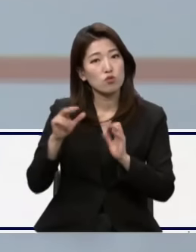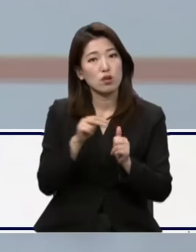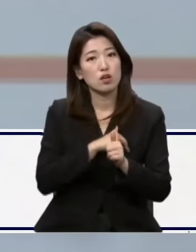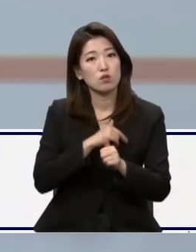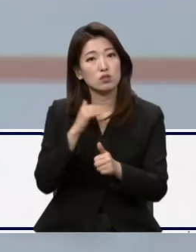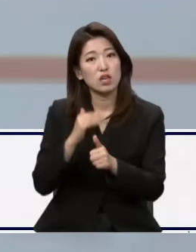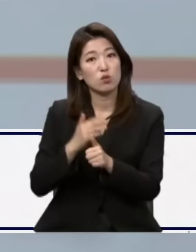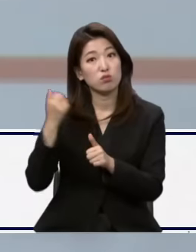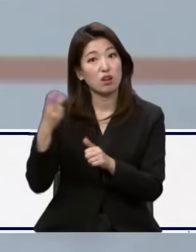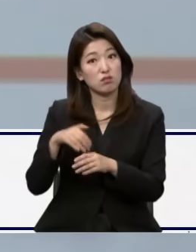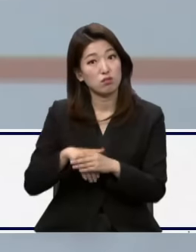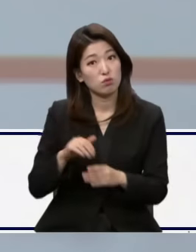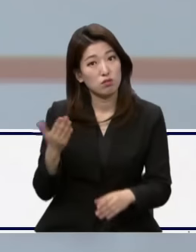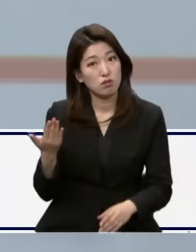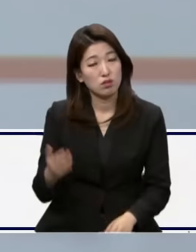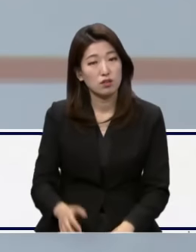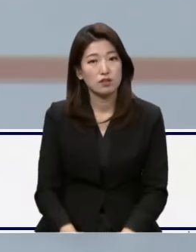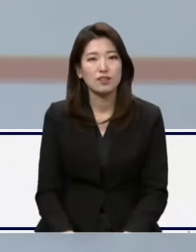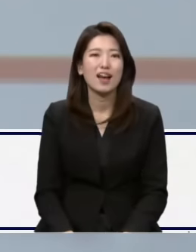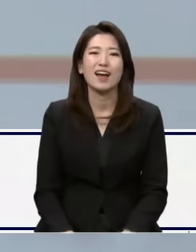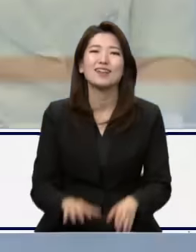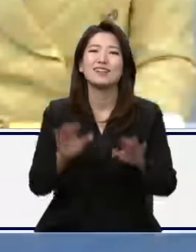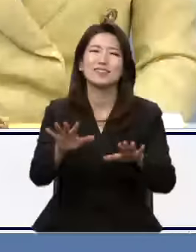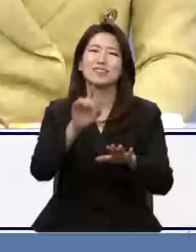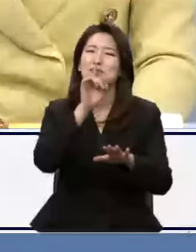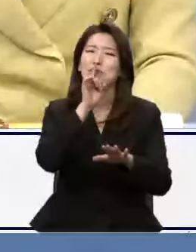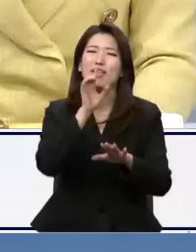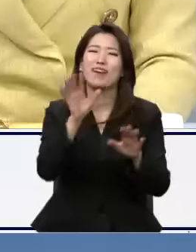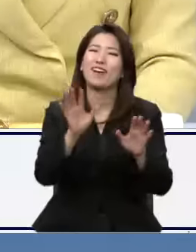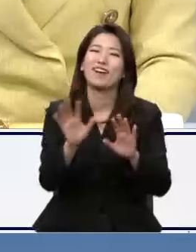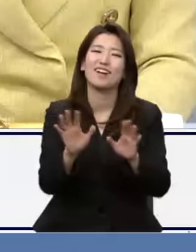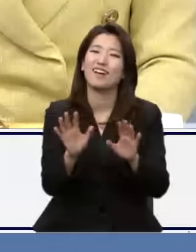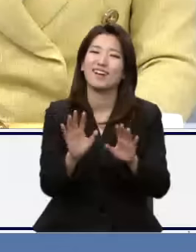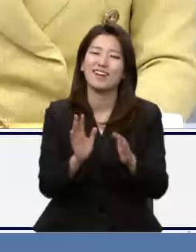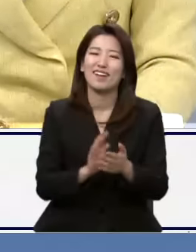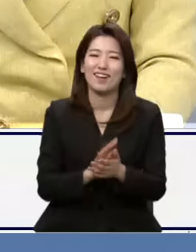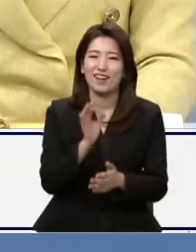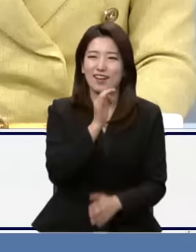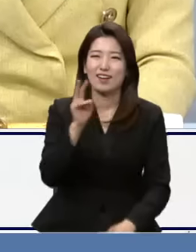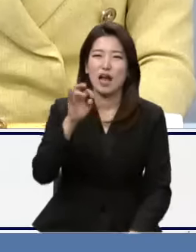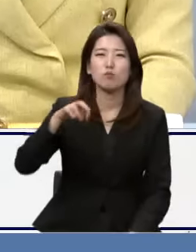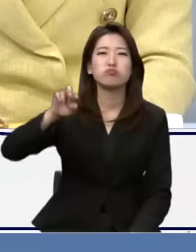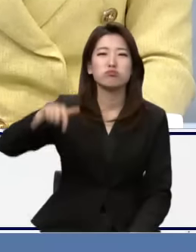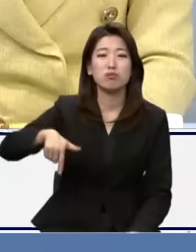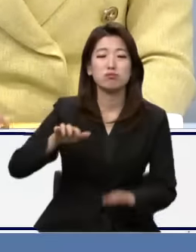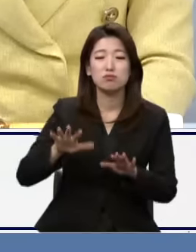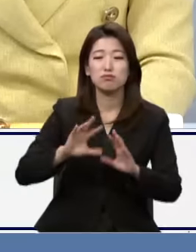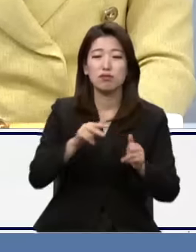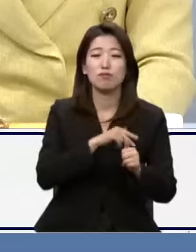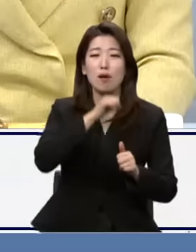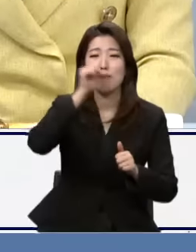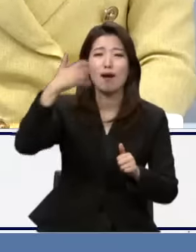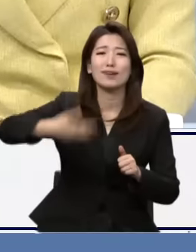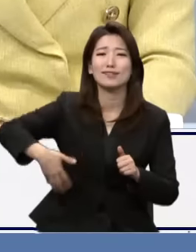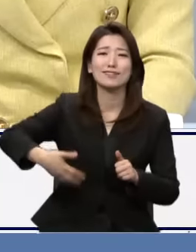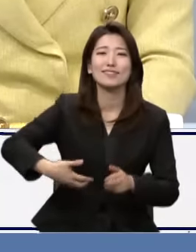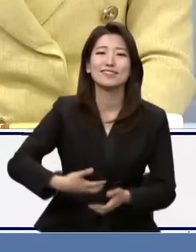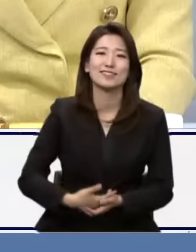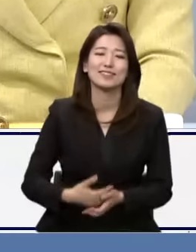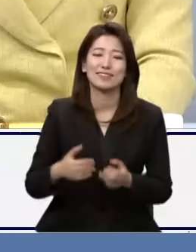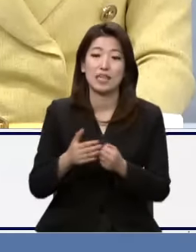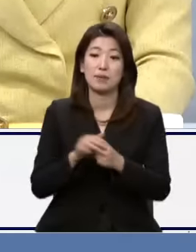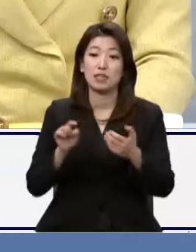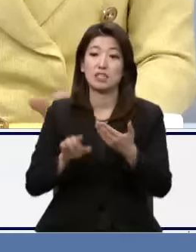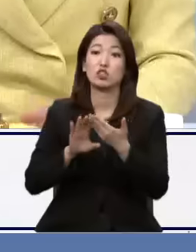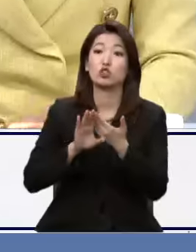있습니다 아무래도 총선 결과도 나오지 않 았기 때문에 뭐 누가 당선될지 아직 알 수 없는 상황이기 때문에 뭐 그 이후에 보고를 이야기한다는